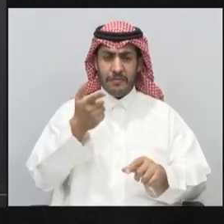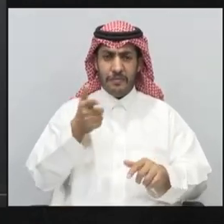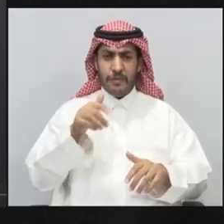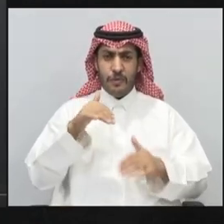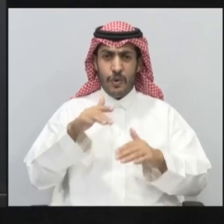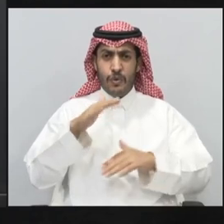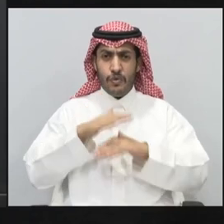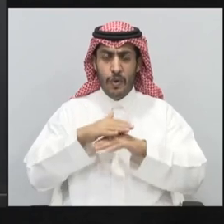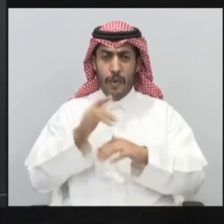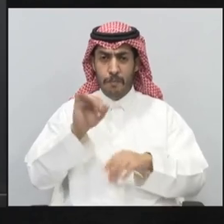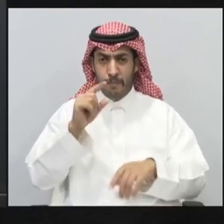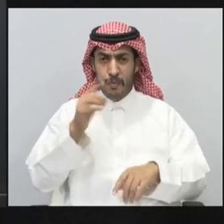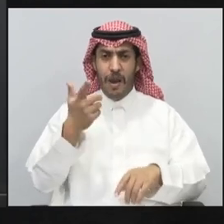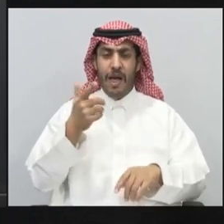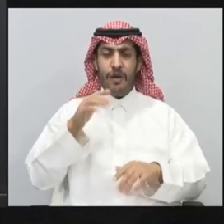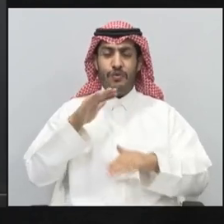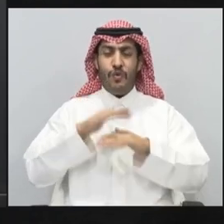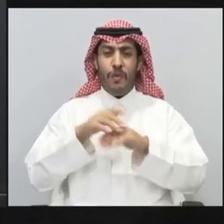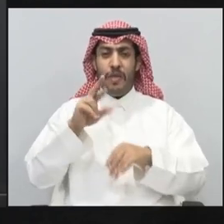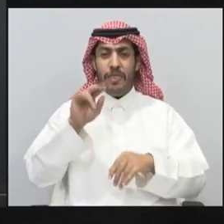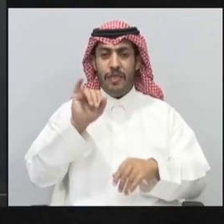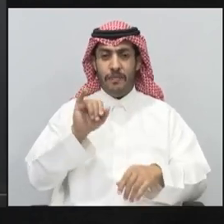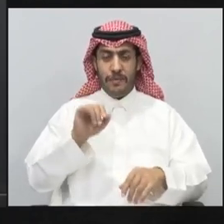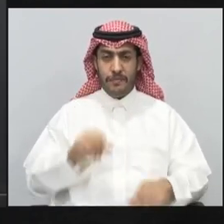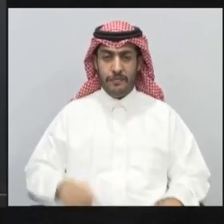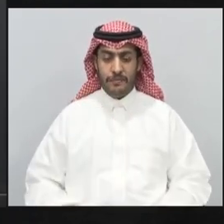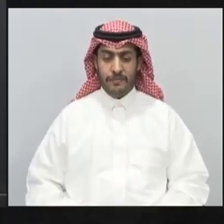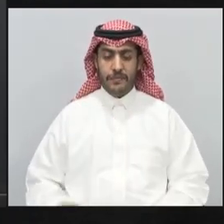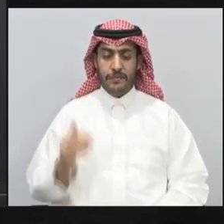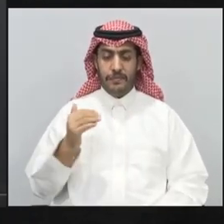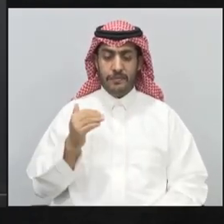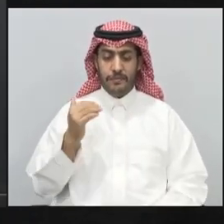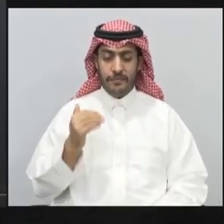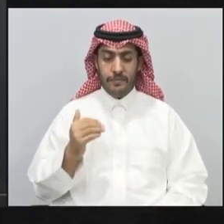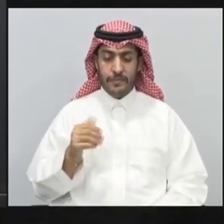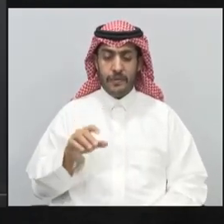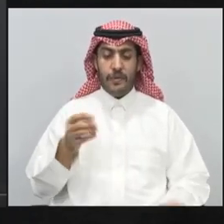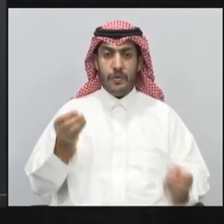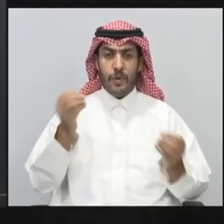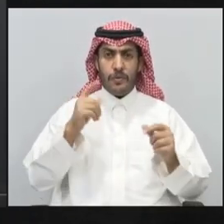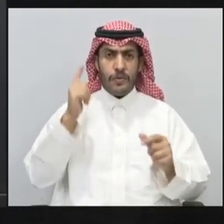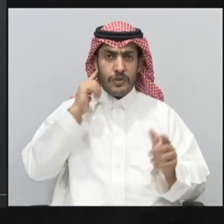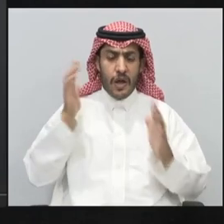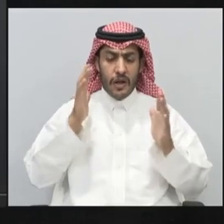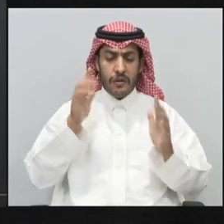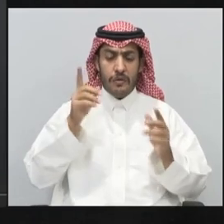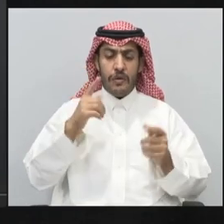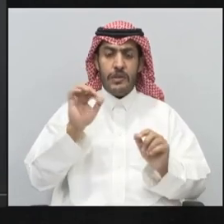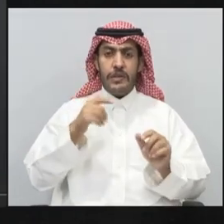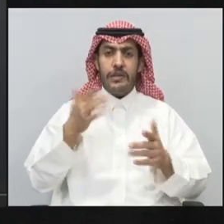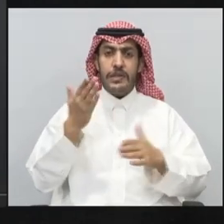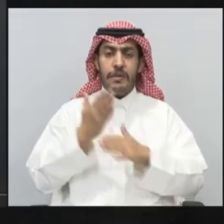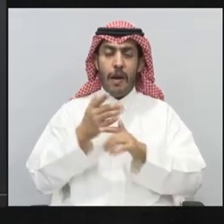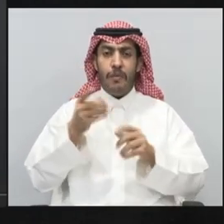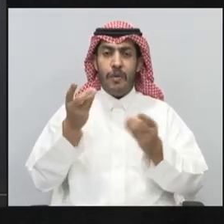يصلح ان يكون سلوك مدح او يصلح او ان يكون اسلوب ذنب انت تحدد ذلك ايضا يعد ضجيج سببا من اسباب التلوث